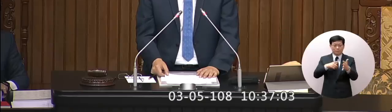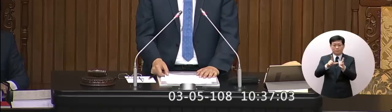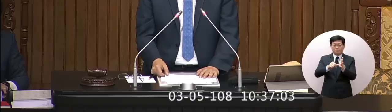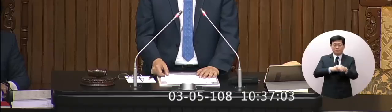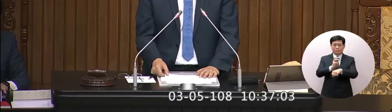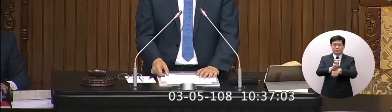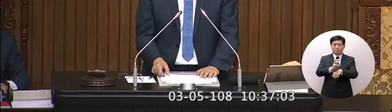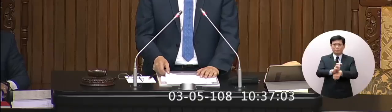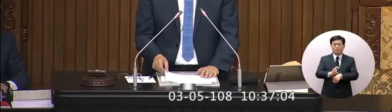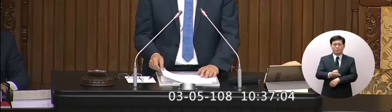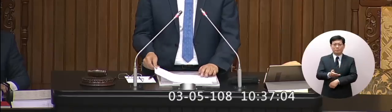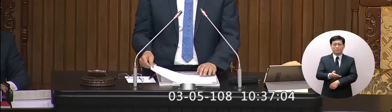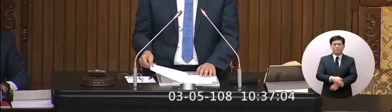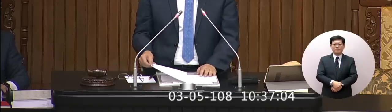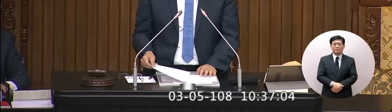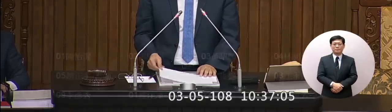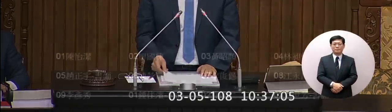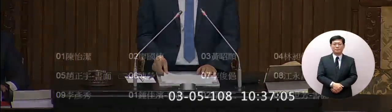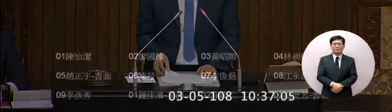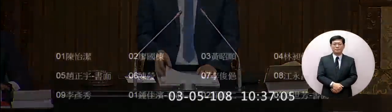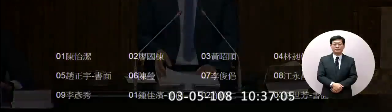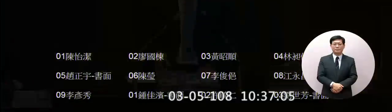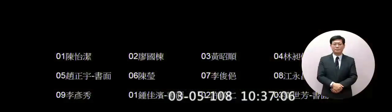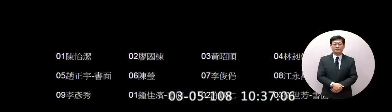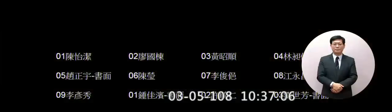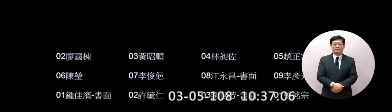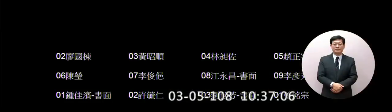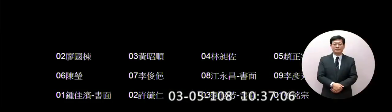答时间为30分钟。